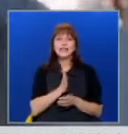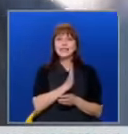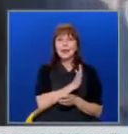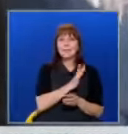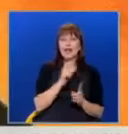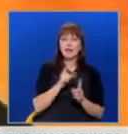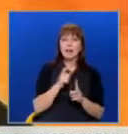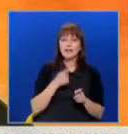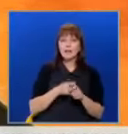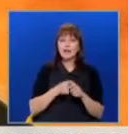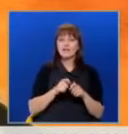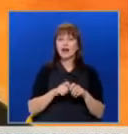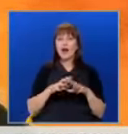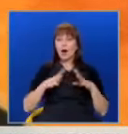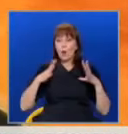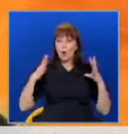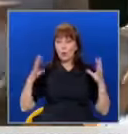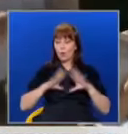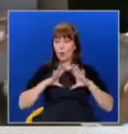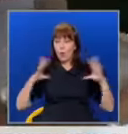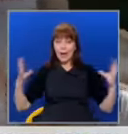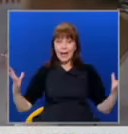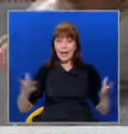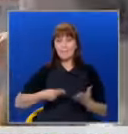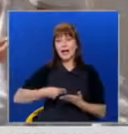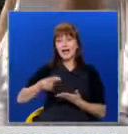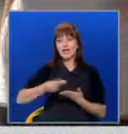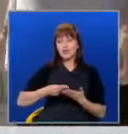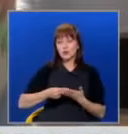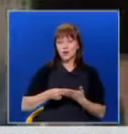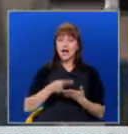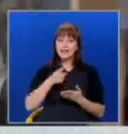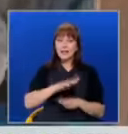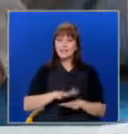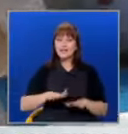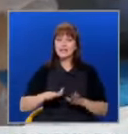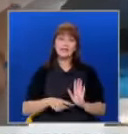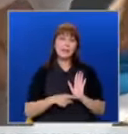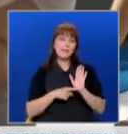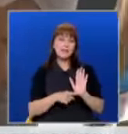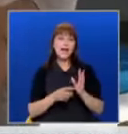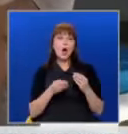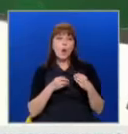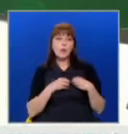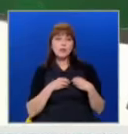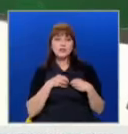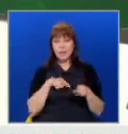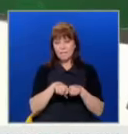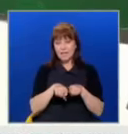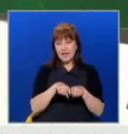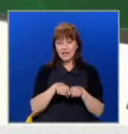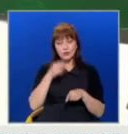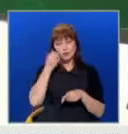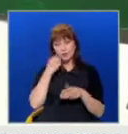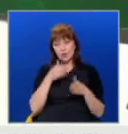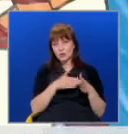създадоха заедно обща голяма рисунка с размери 5 на 6 метра. В нея децата представиха своето усещане за приятелство и добросъседство